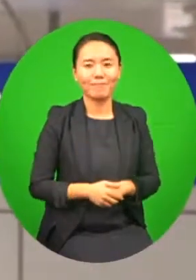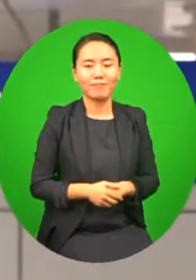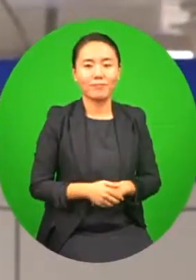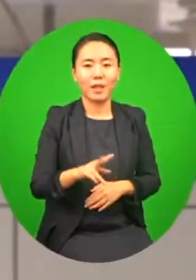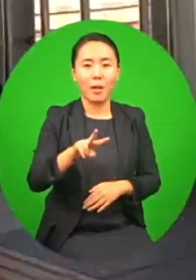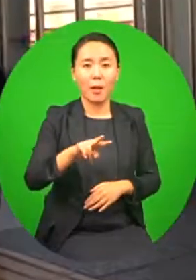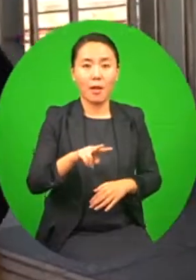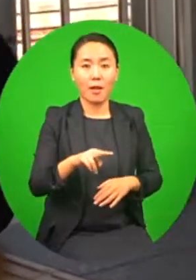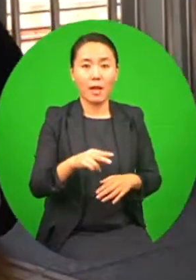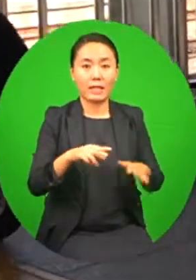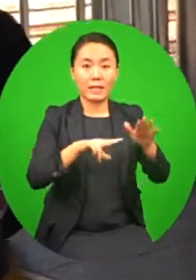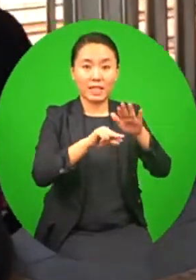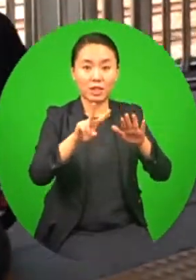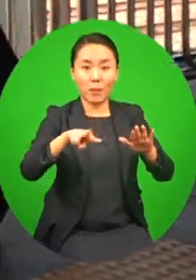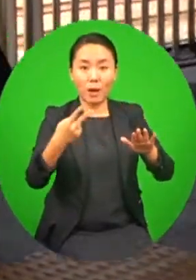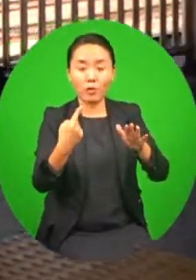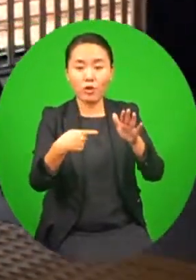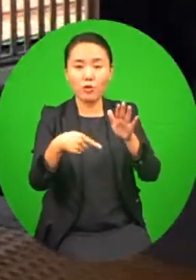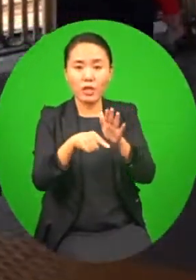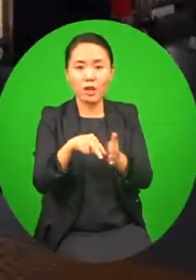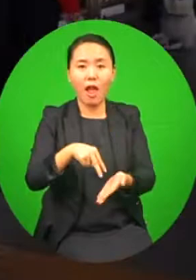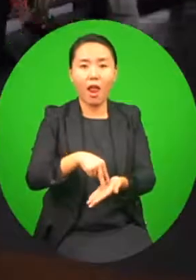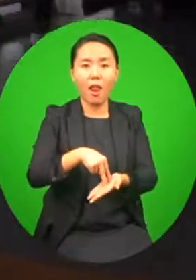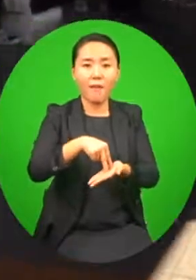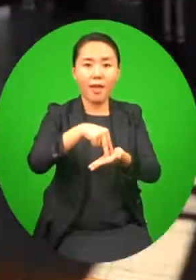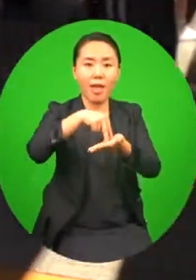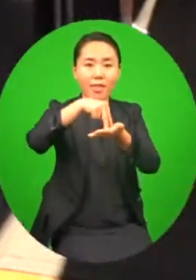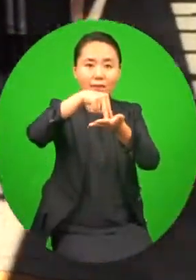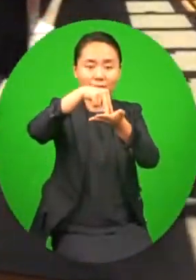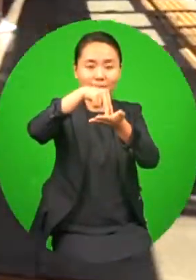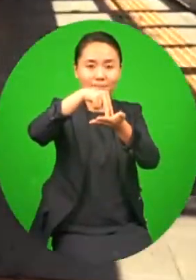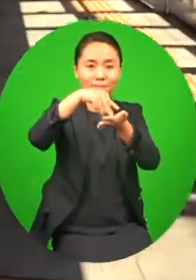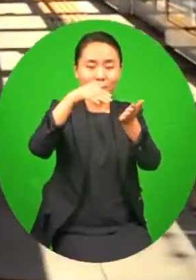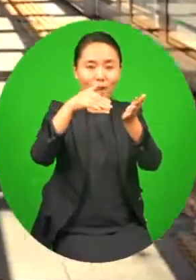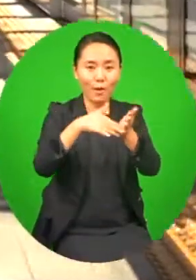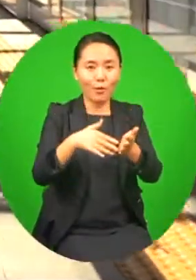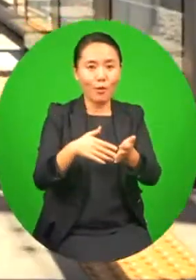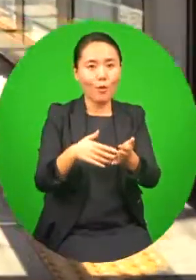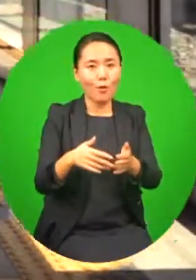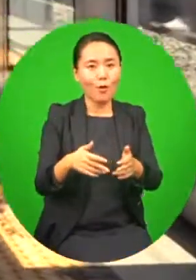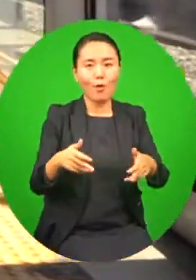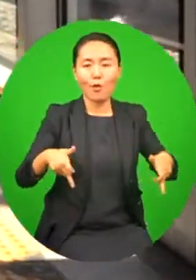환승을 하기 위해 엘리베이터를 타고 휠체어 전용칸이 표시된 곳으로 향했습니다.